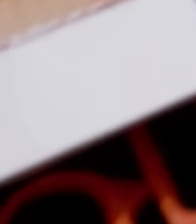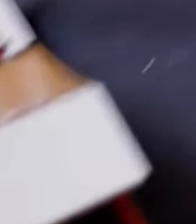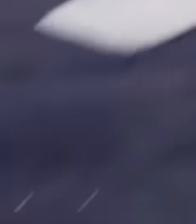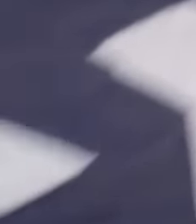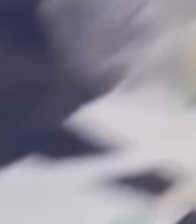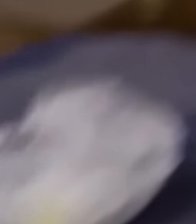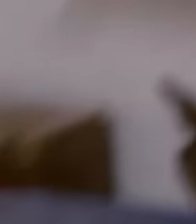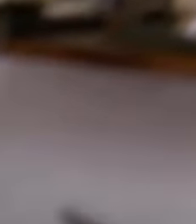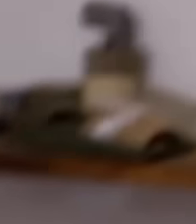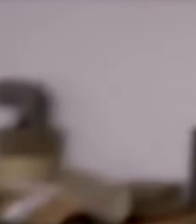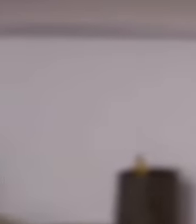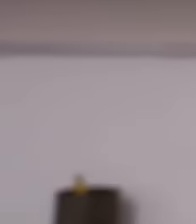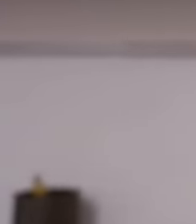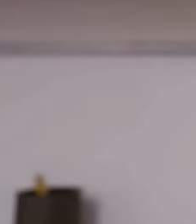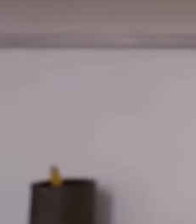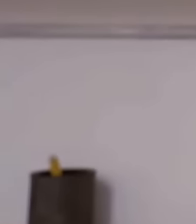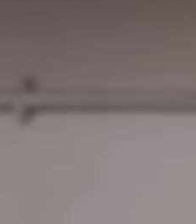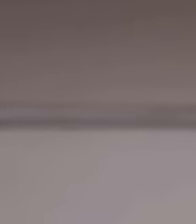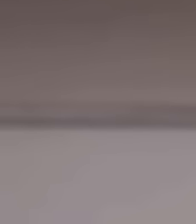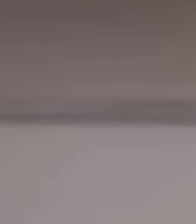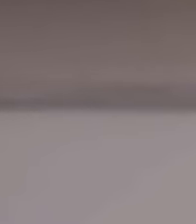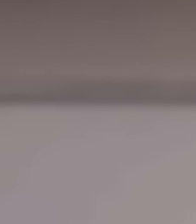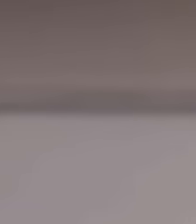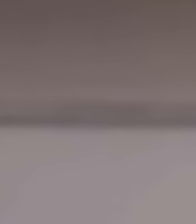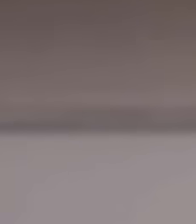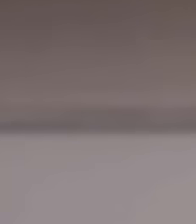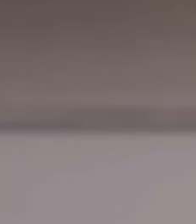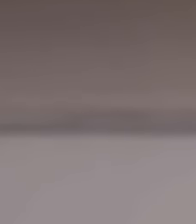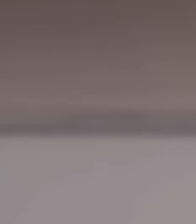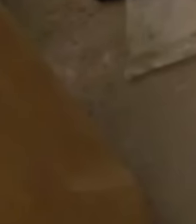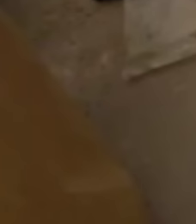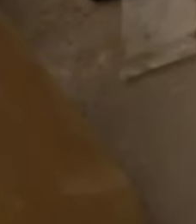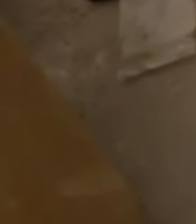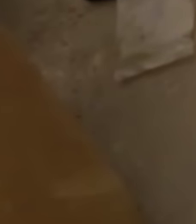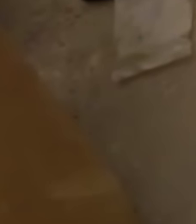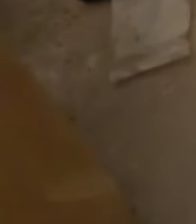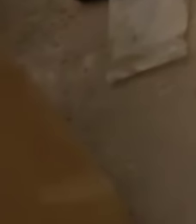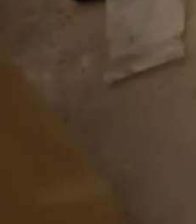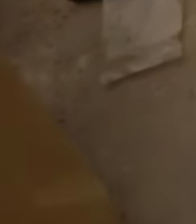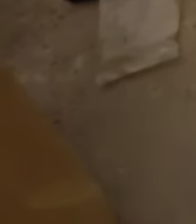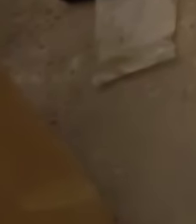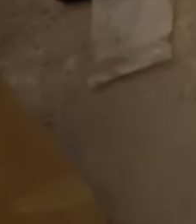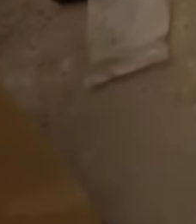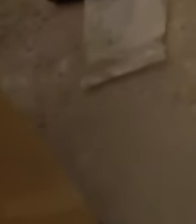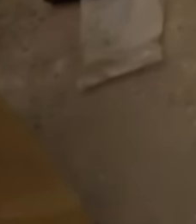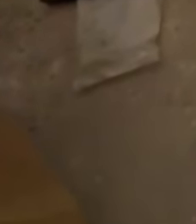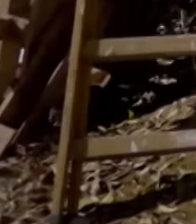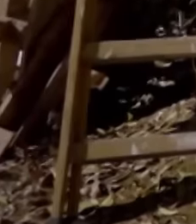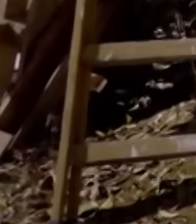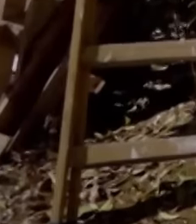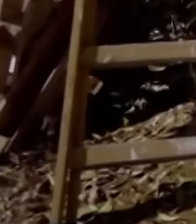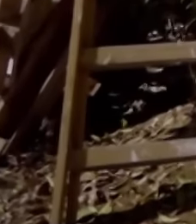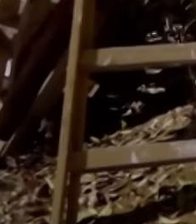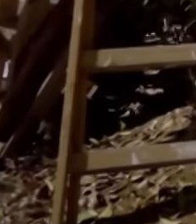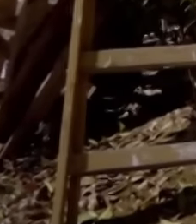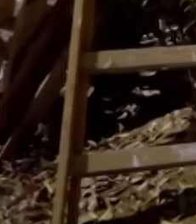כיתות כוננות זה משהו שהיא לא יכולה להרשות לעצמה. איך לבוא לקחת את הנשק מפה? המחבלים ידעו הכל. ומנהלים שם